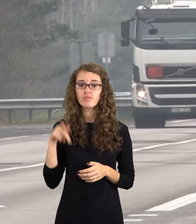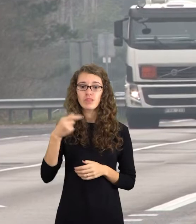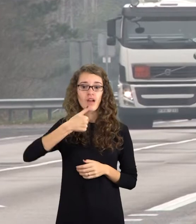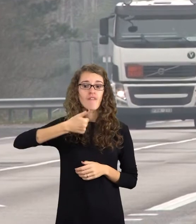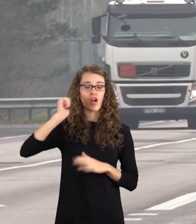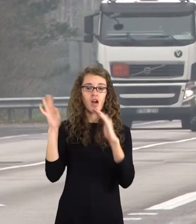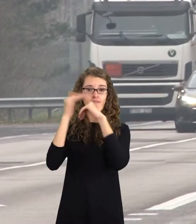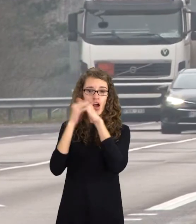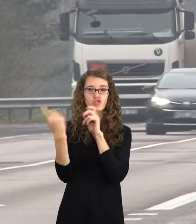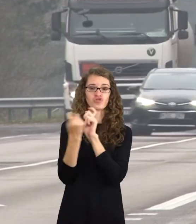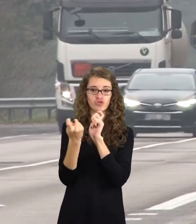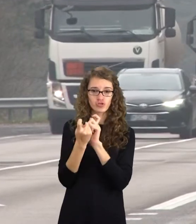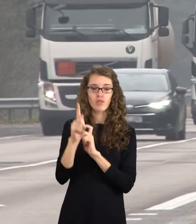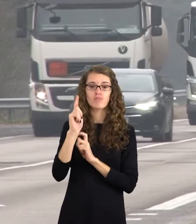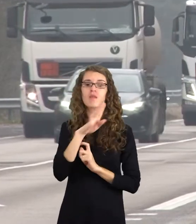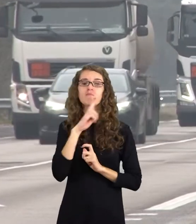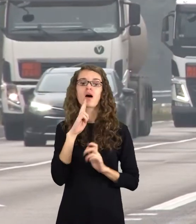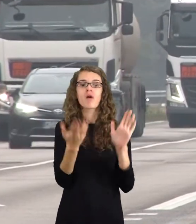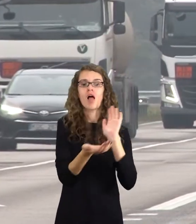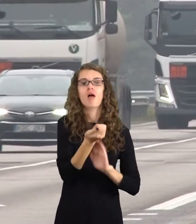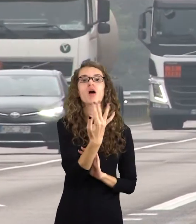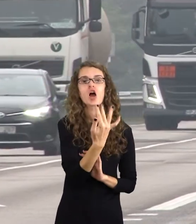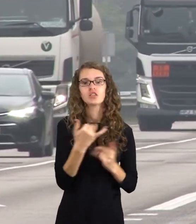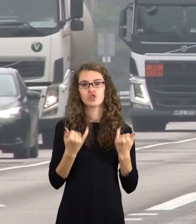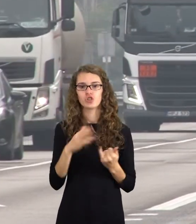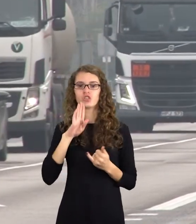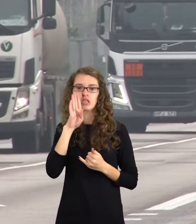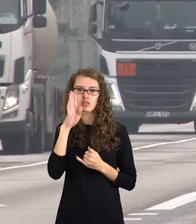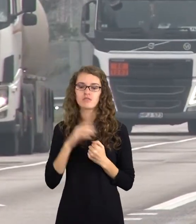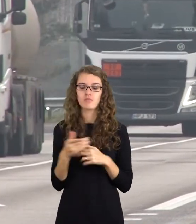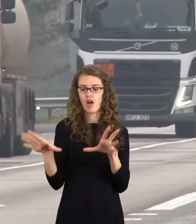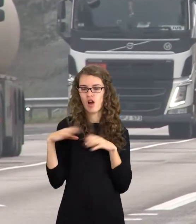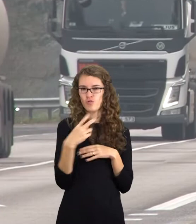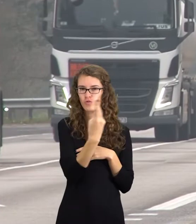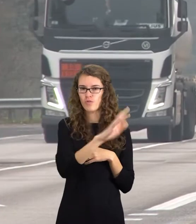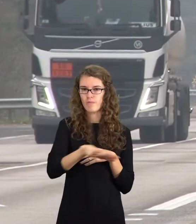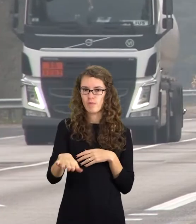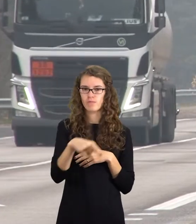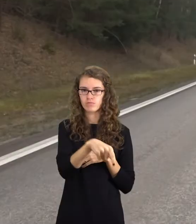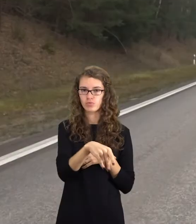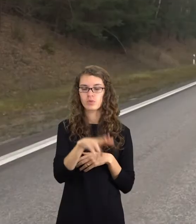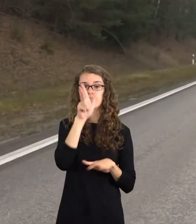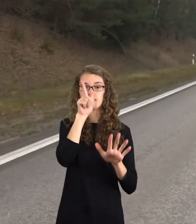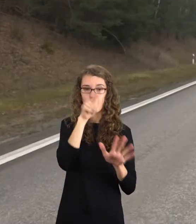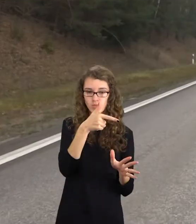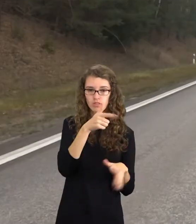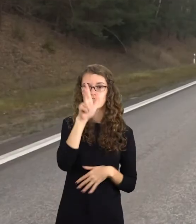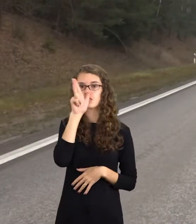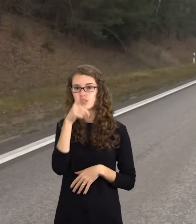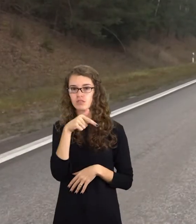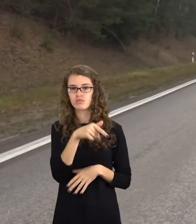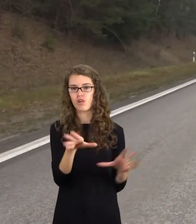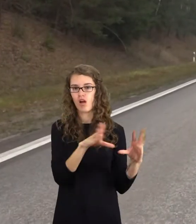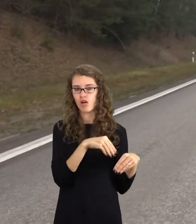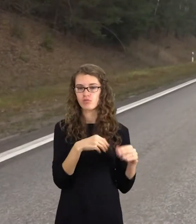vakar vakare, kiek žinoma, vaikų mamą pavyko rasti tik šį rytą. Kartu su ja buvo ir kiti du mažamečiai – 7 mergaitė ir